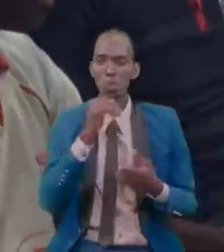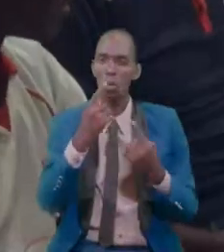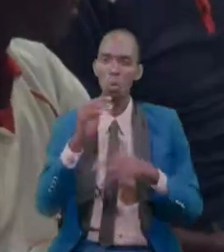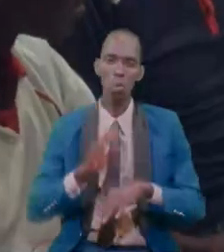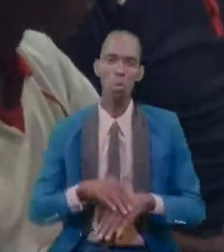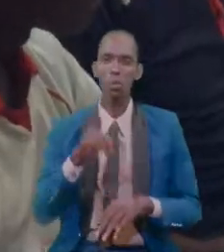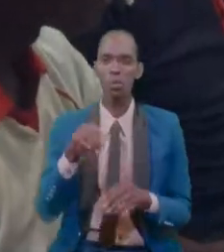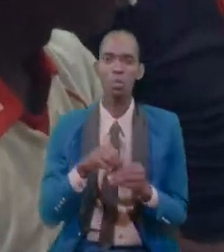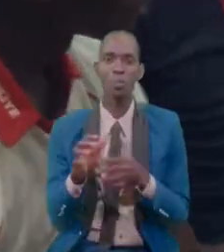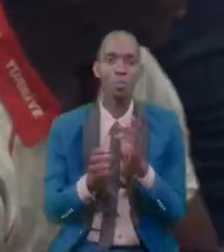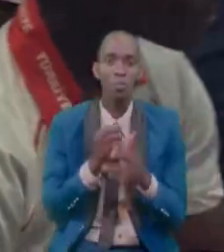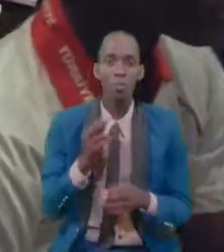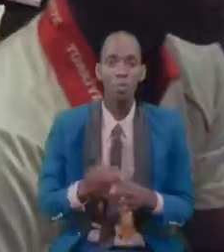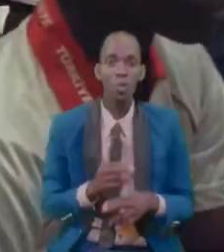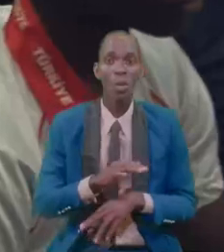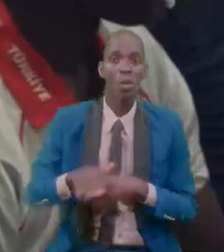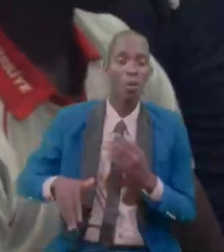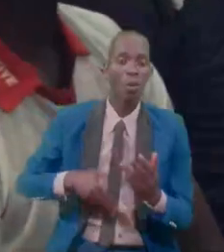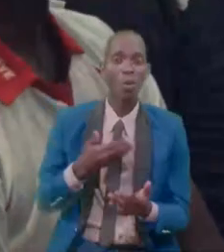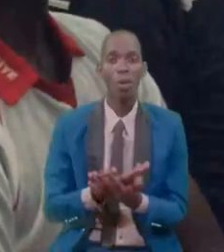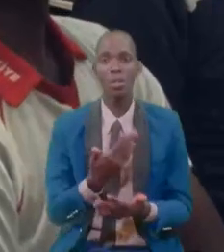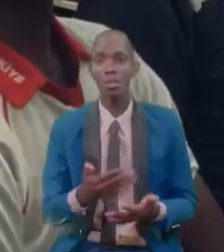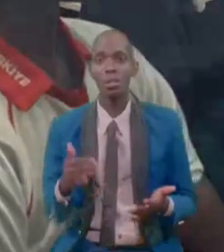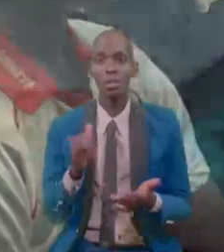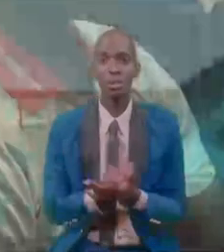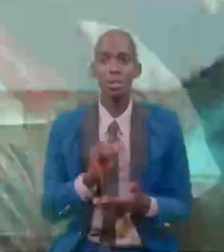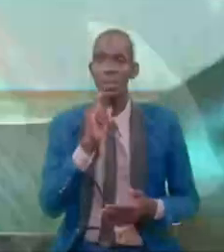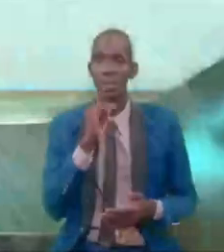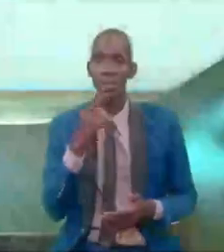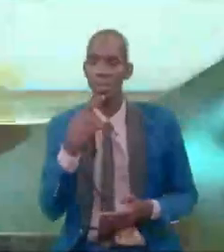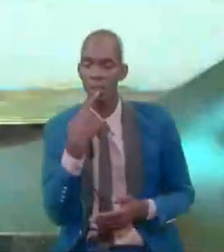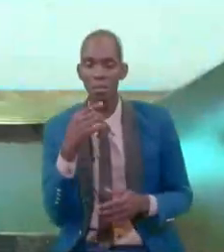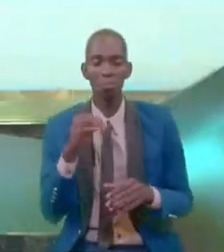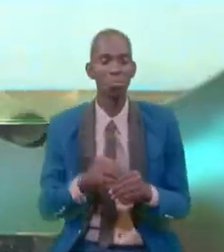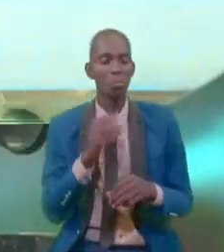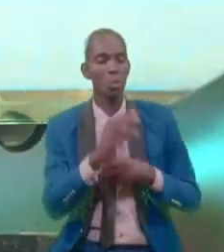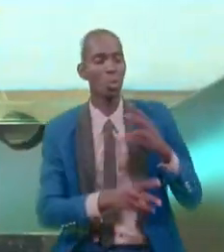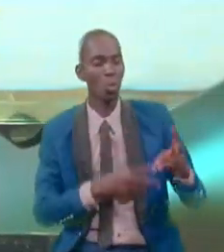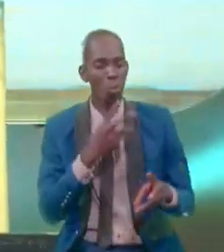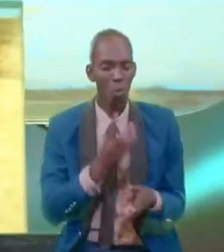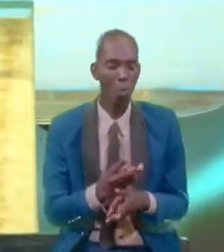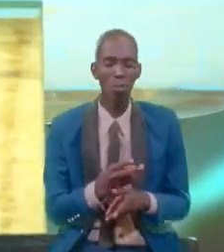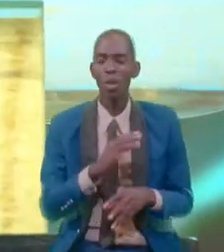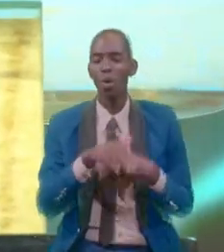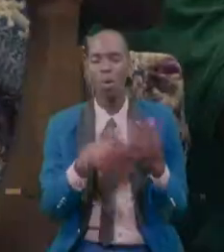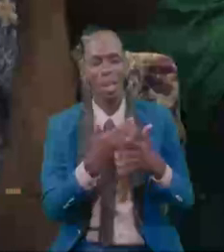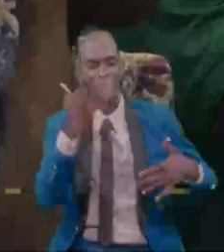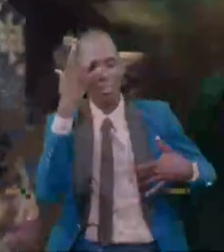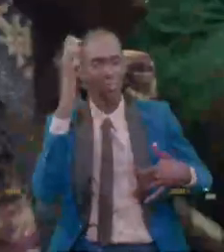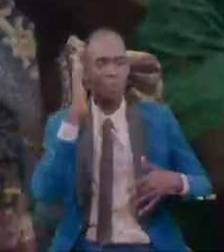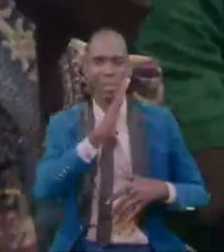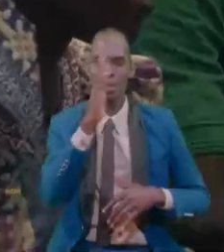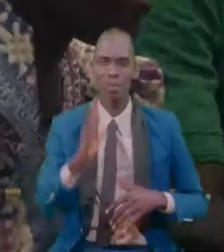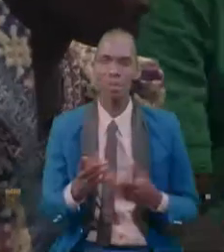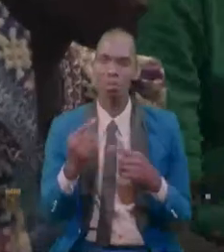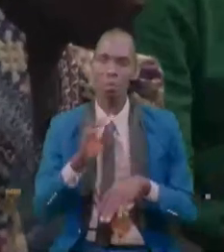vous. C'est ces choses dont il parle dans le monde, dans l'encyclopédie médicale, ne